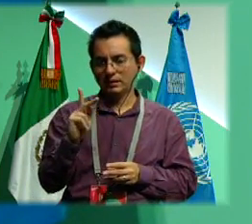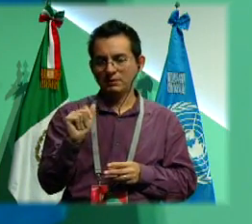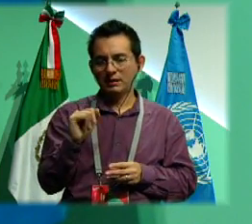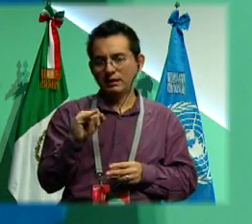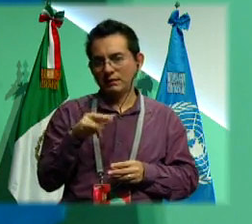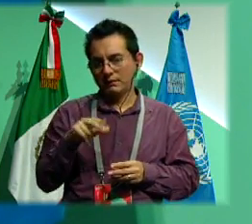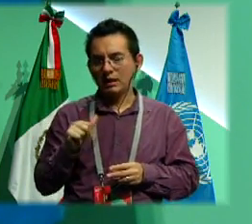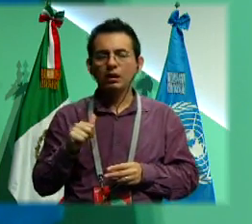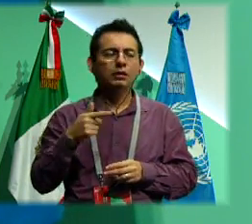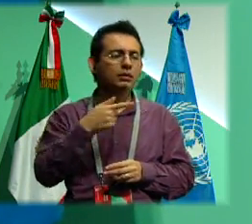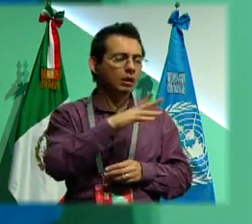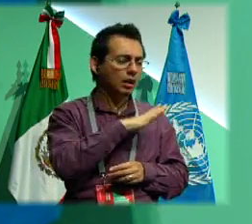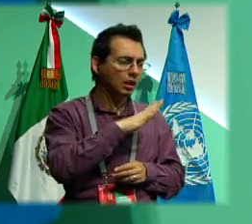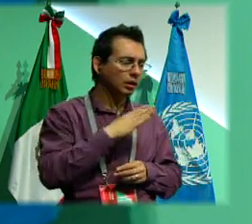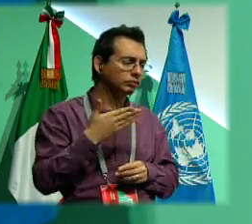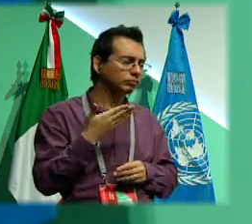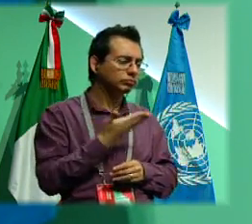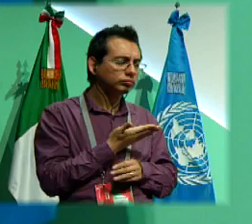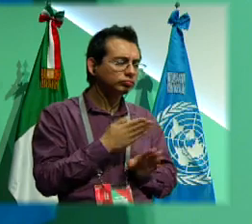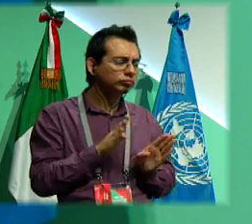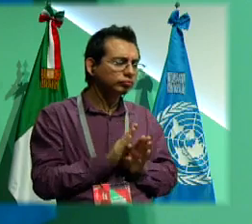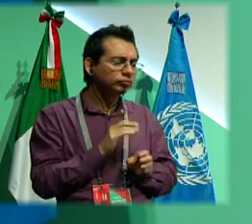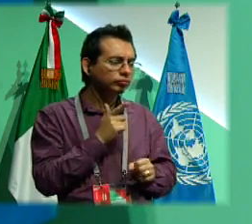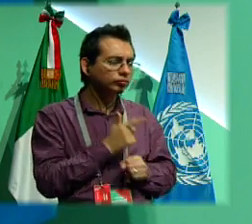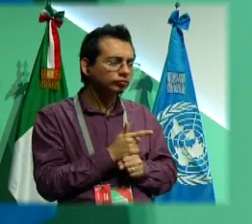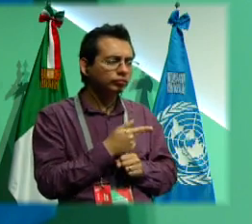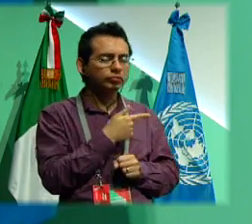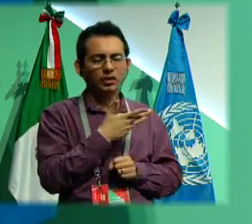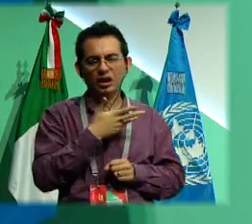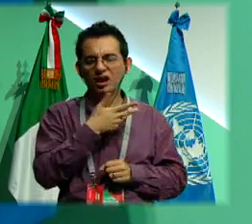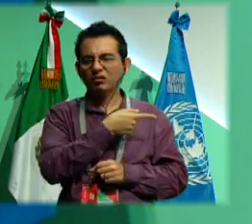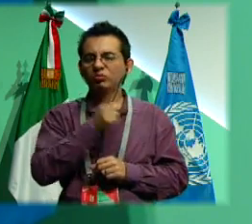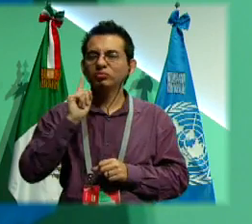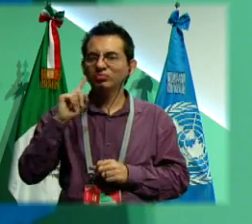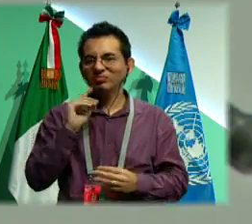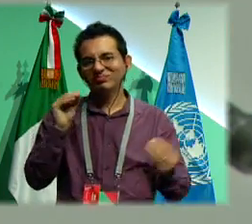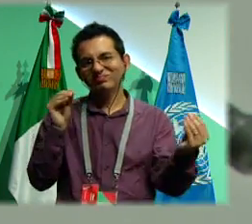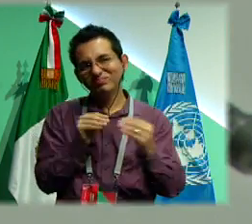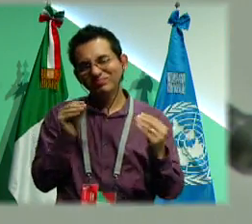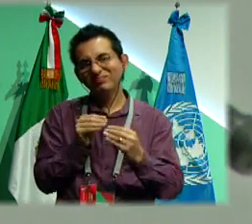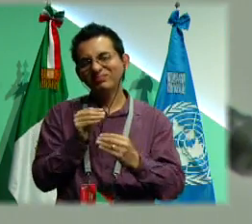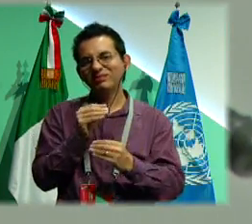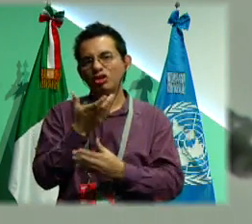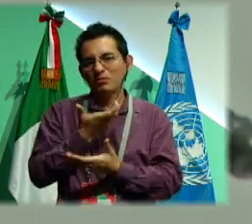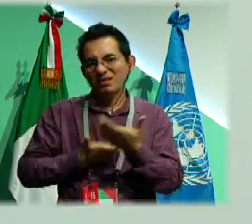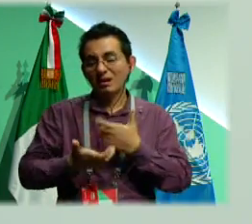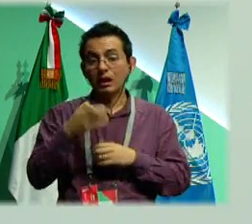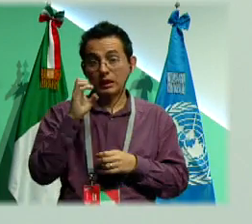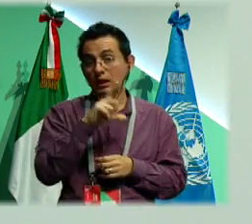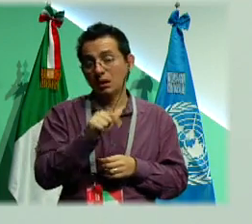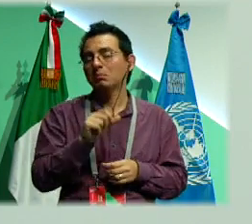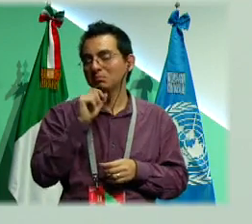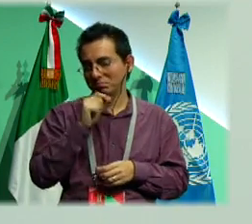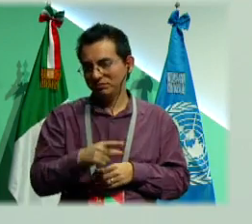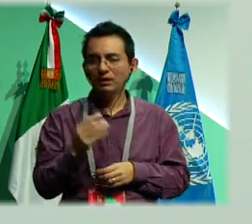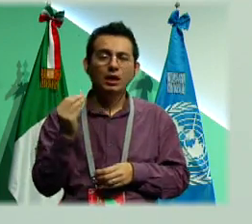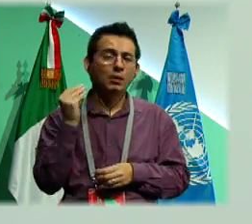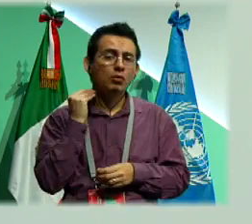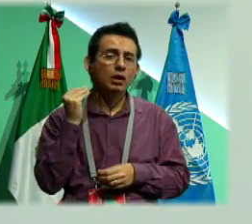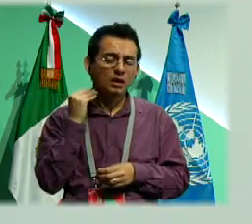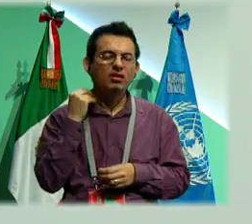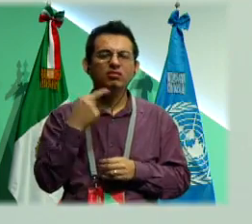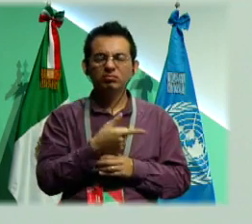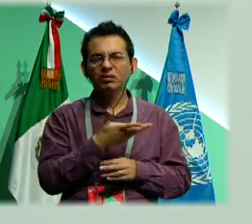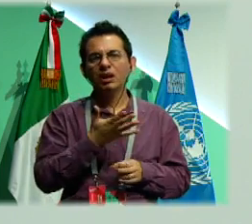des négociateurs commerciaux. Elle travaille à la mission du Chili